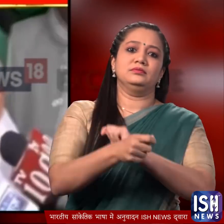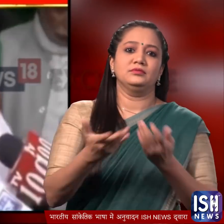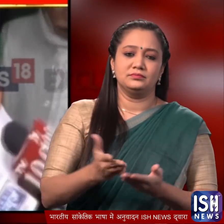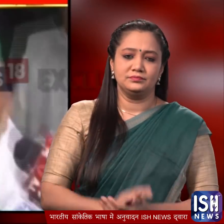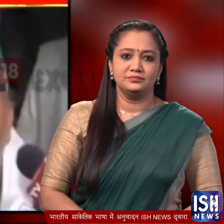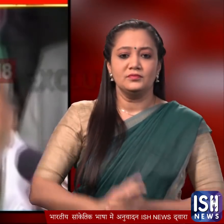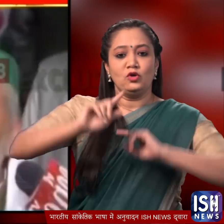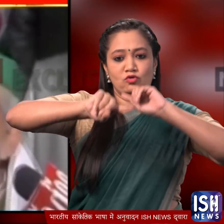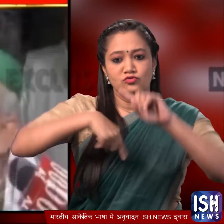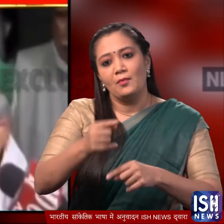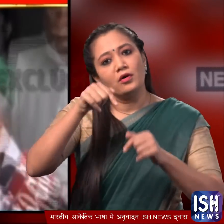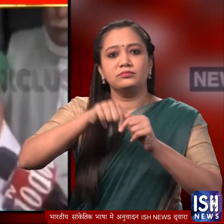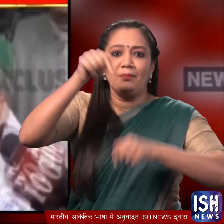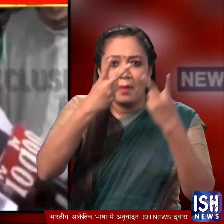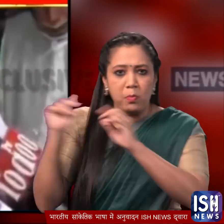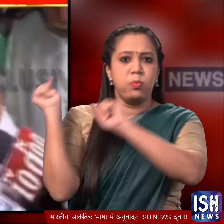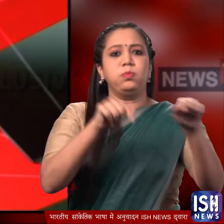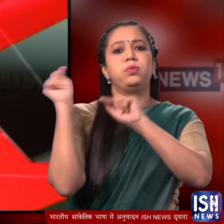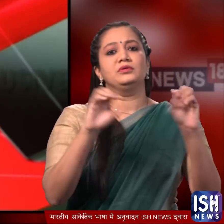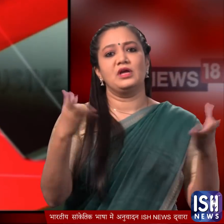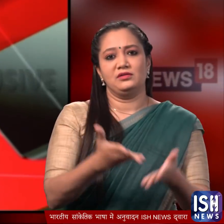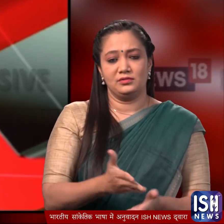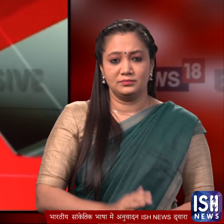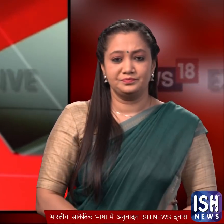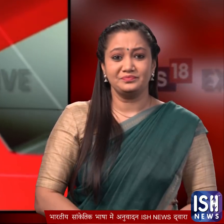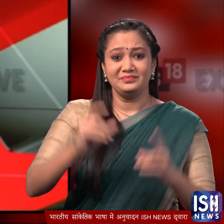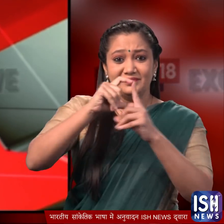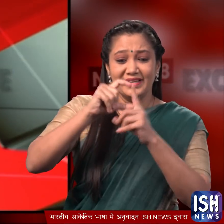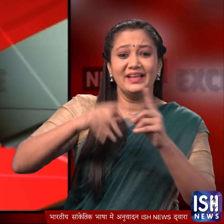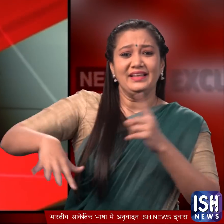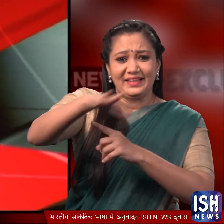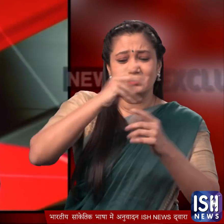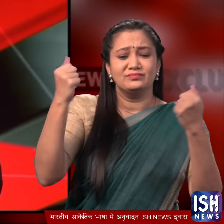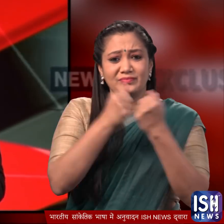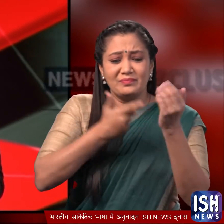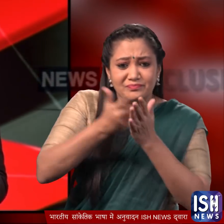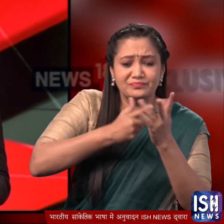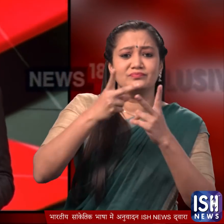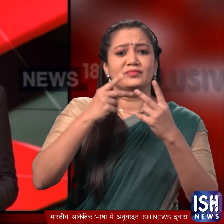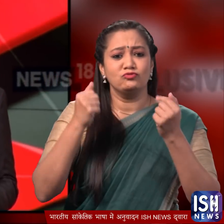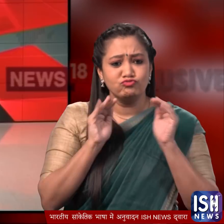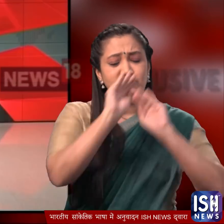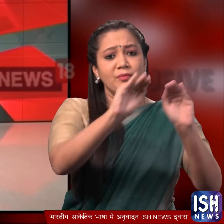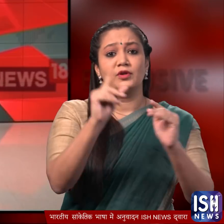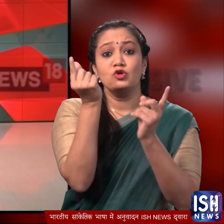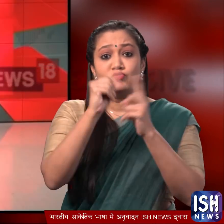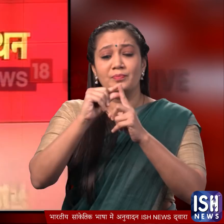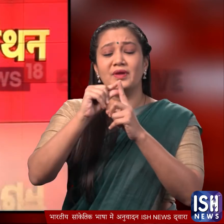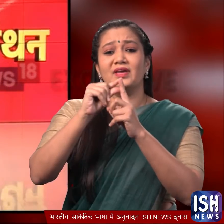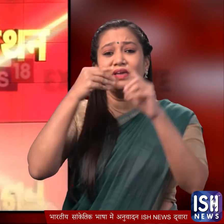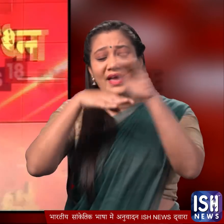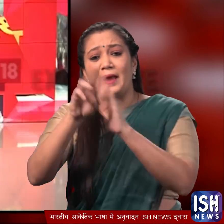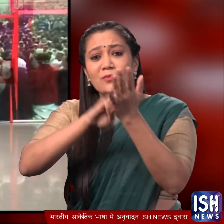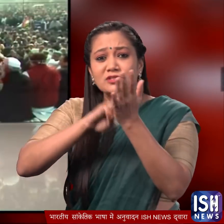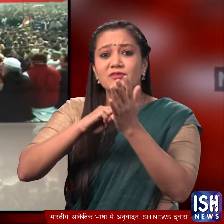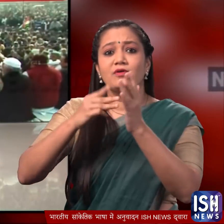दिया और अगले दिन वहां सियासी नाटक होने लगा। लेकिन दिल्ली में चल रहे किसान आंदोलन को मजबूती देने के लिए यूपी के